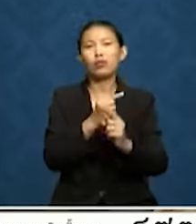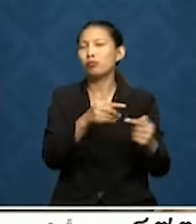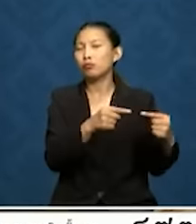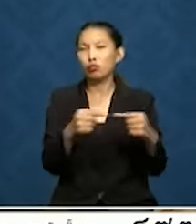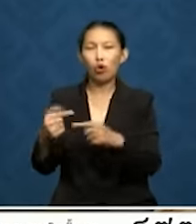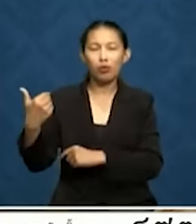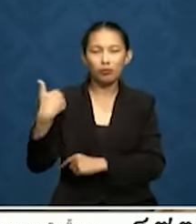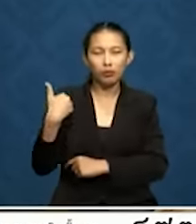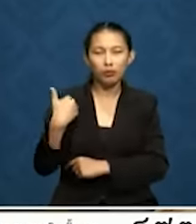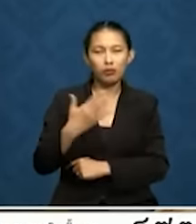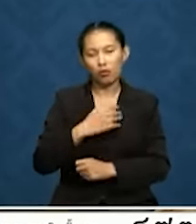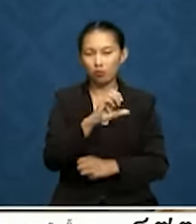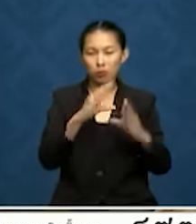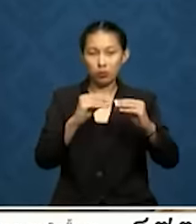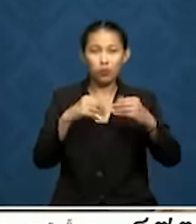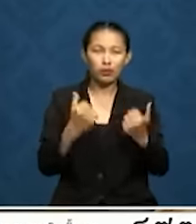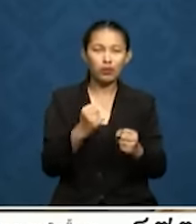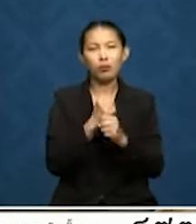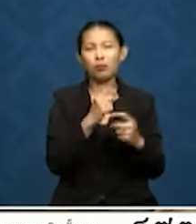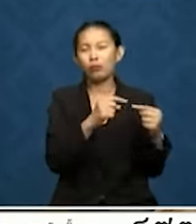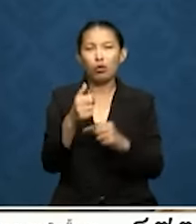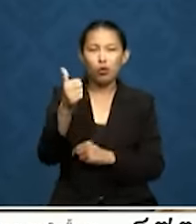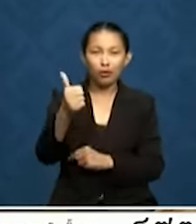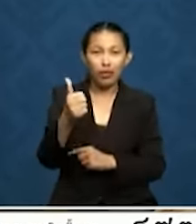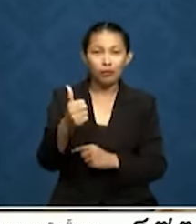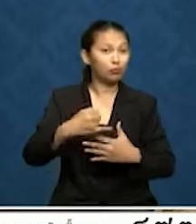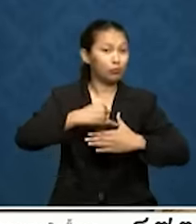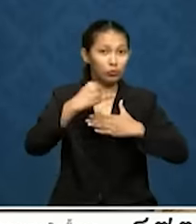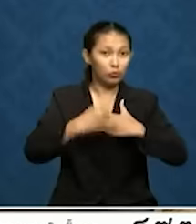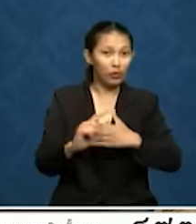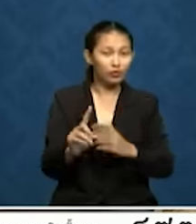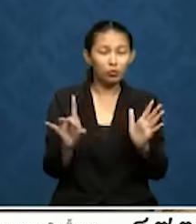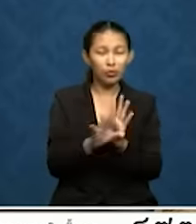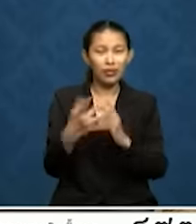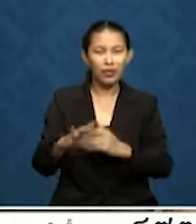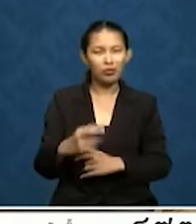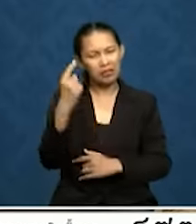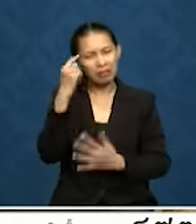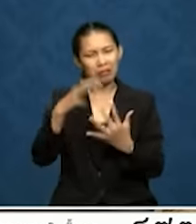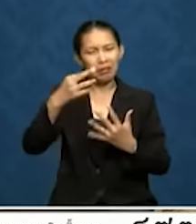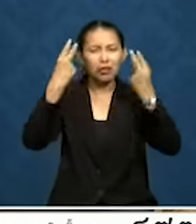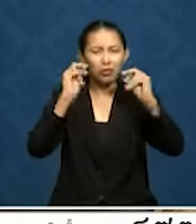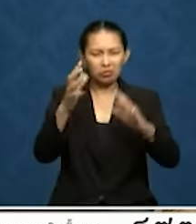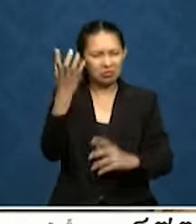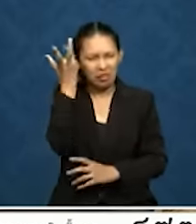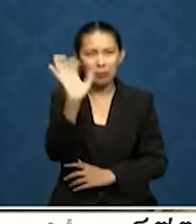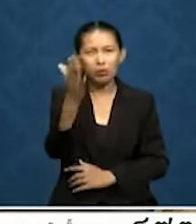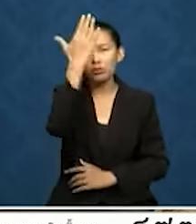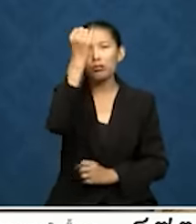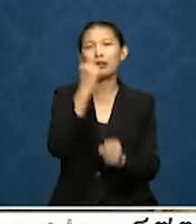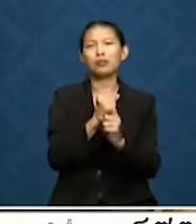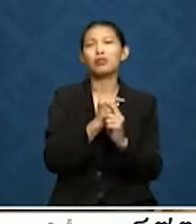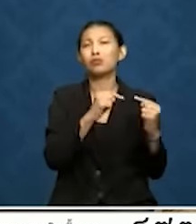ดินได้นะครับถึงที่สุดนะครับในการเลือกนายกรัฐมนตรีไม่มีความจำเป็นต้องกังวลเรื่องอะไรเลยครับผมก็เชื่อว่ายังไงก็เดินได้เ